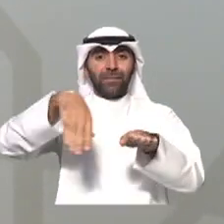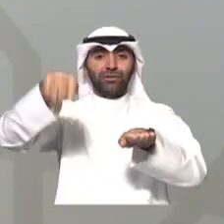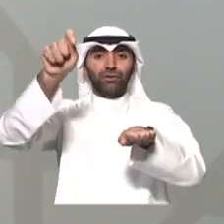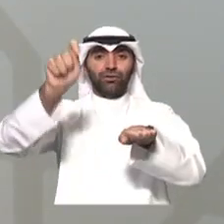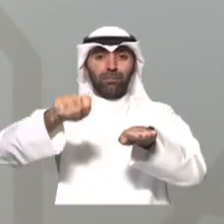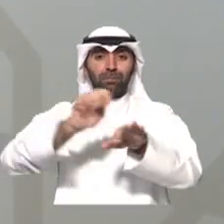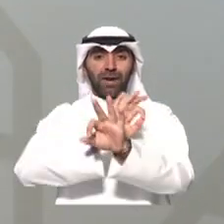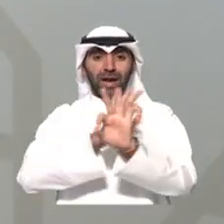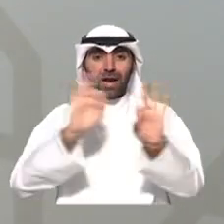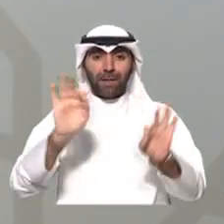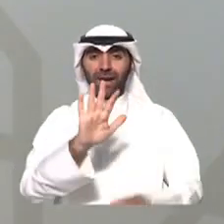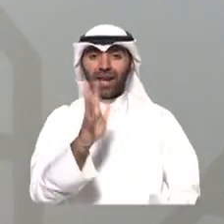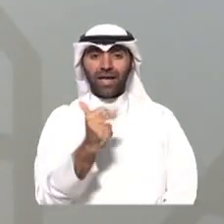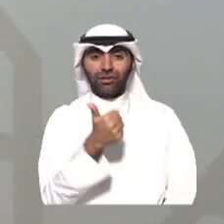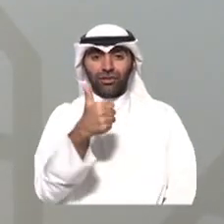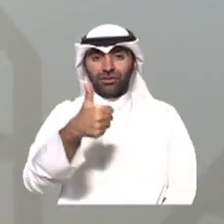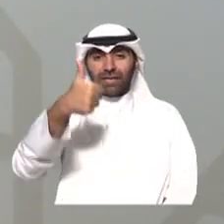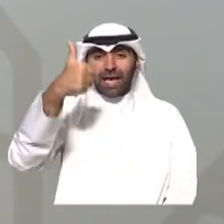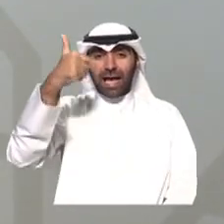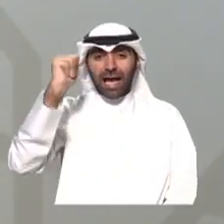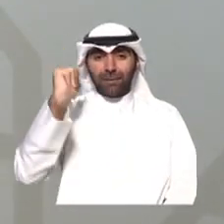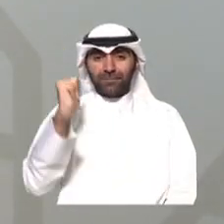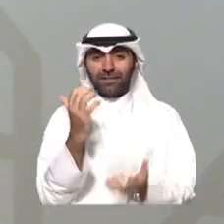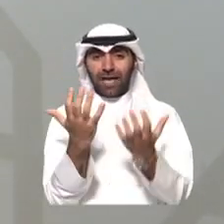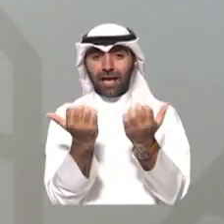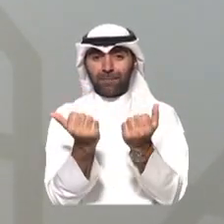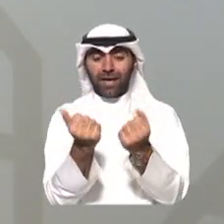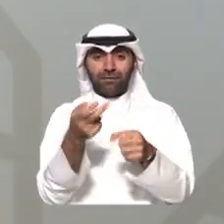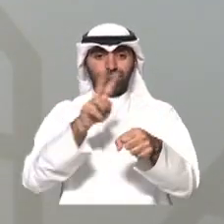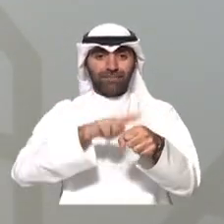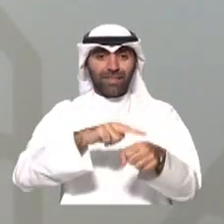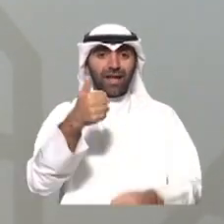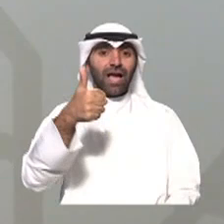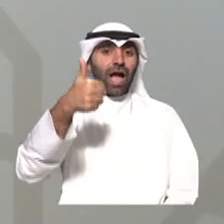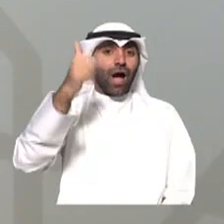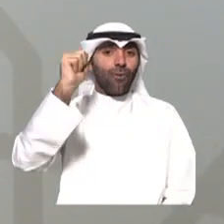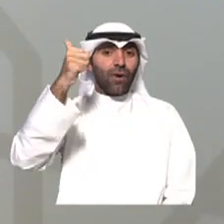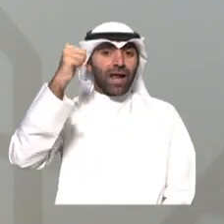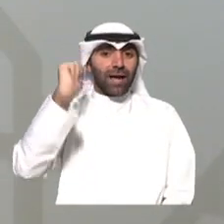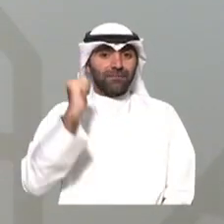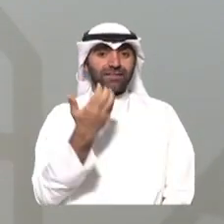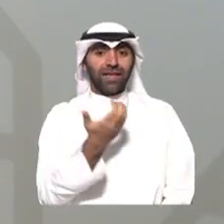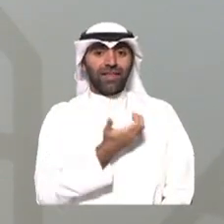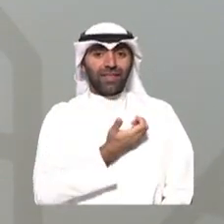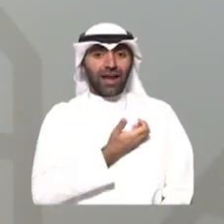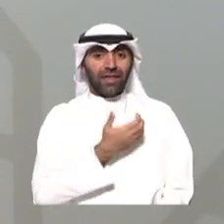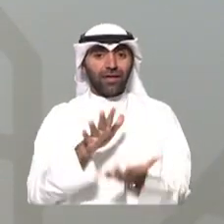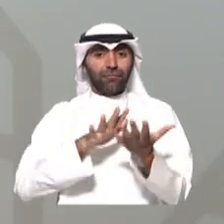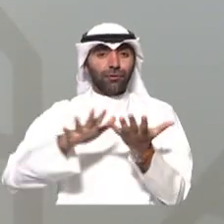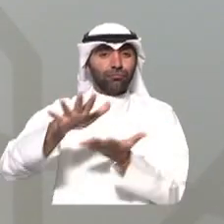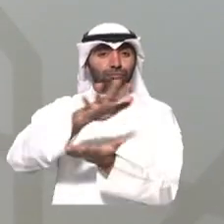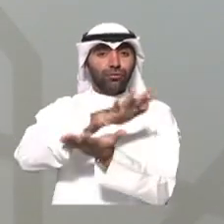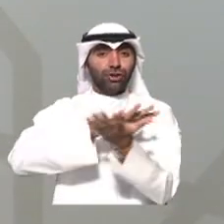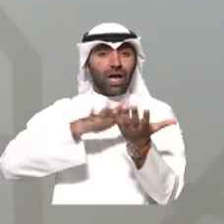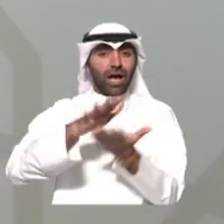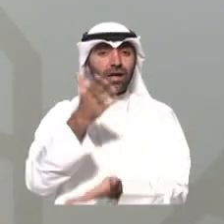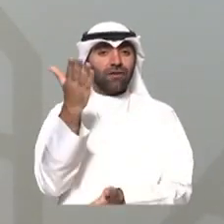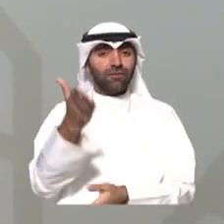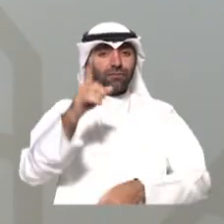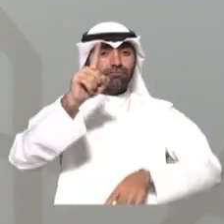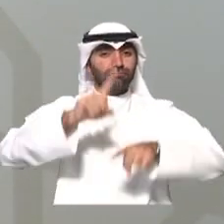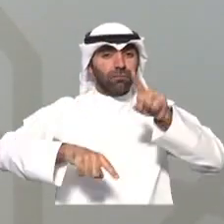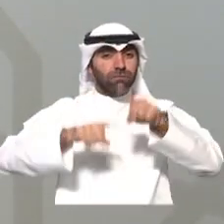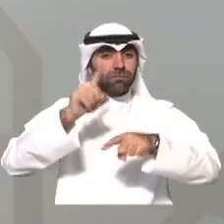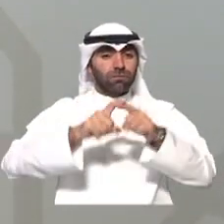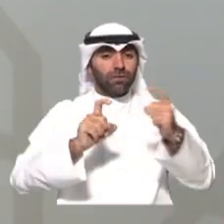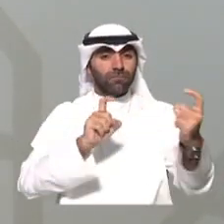لعاداتنا ولا تقاليدنا البرلمانية بصلة. وبعد استعراض كافة المواضيع والتفاصيل، قرر مكتب المجلس اتخاذ